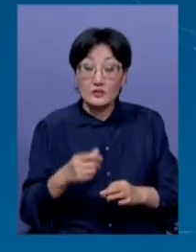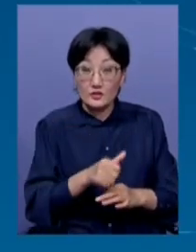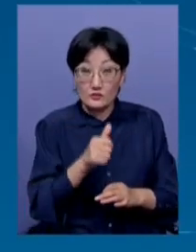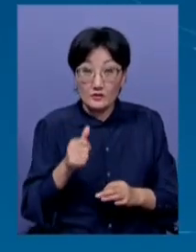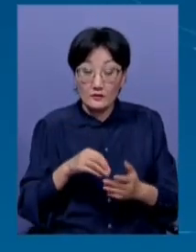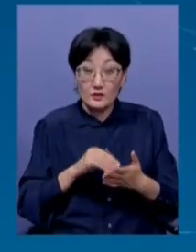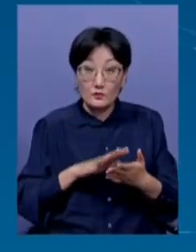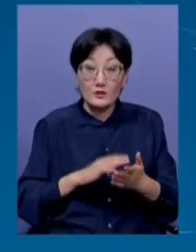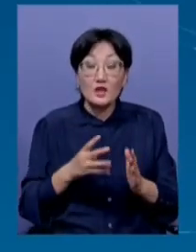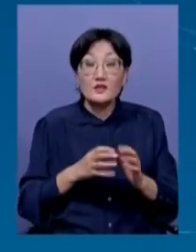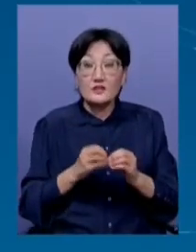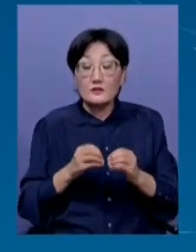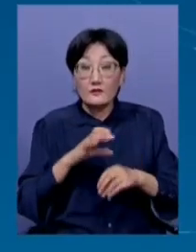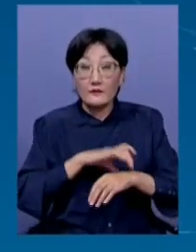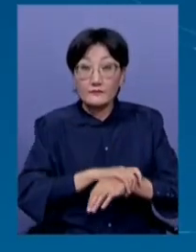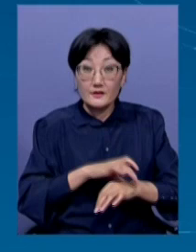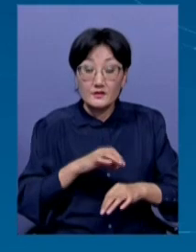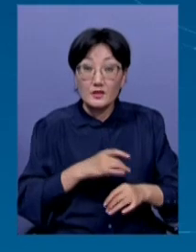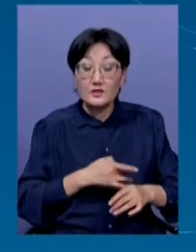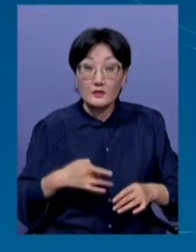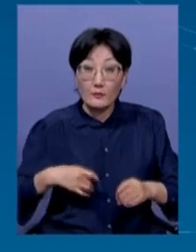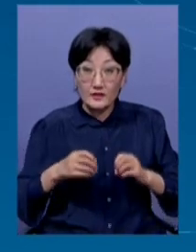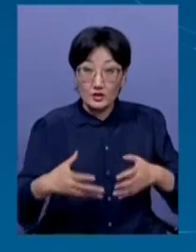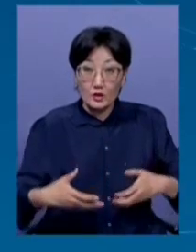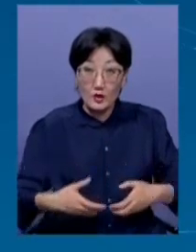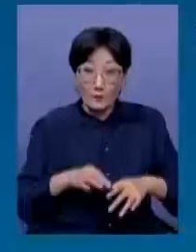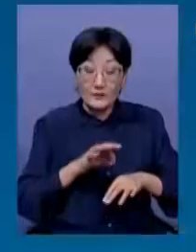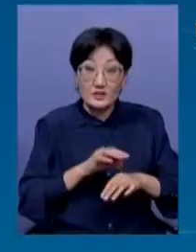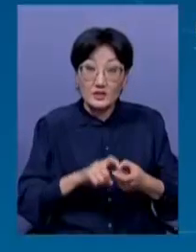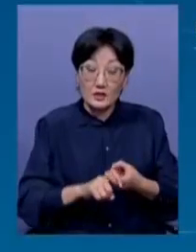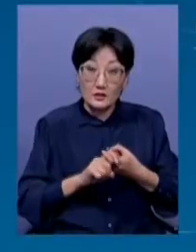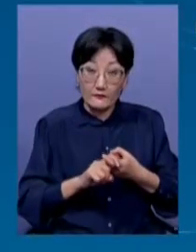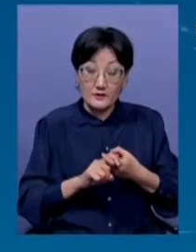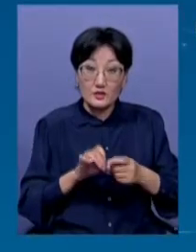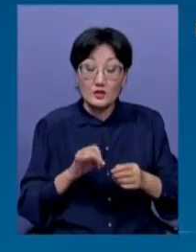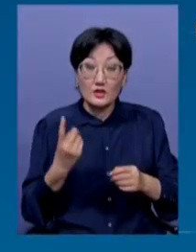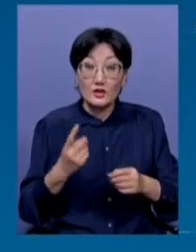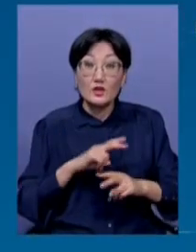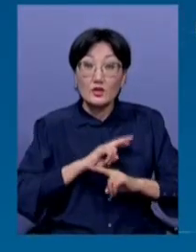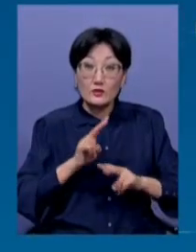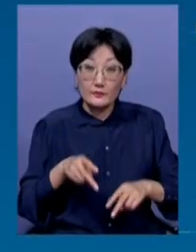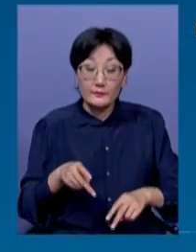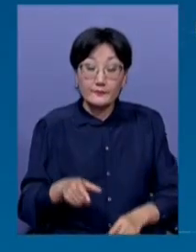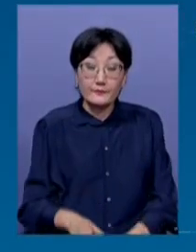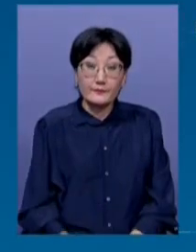часа зафиксировано 10 фактов заболевания пневмонией с признаками коронавирусной инфекции и один летальный исход.